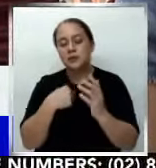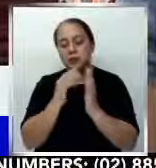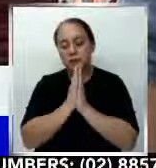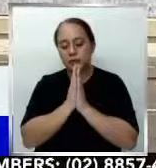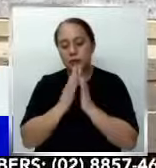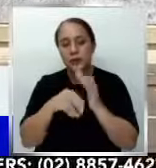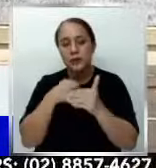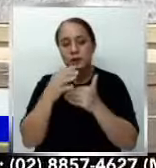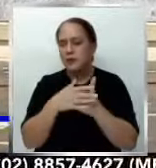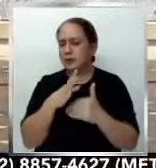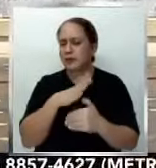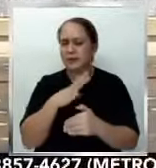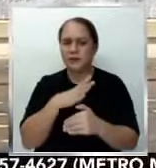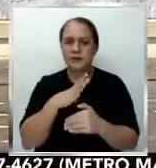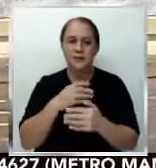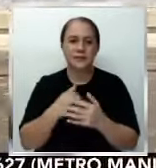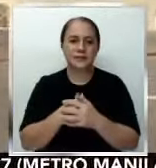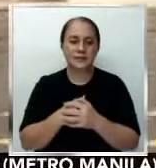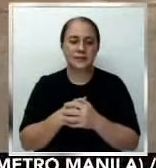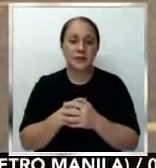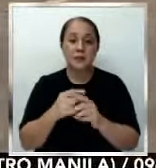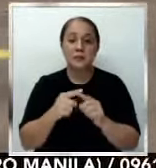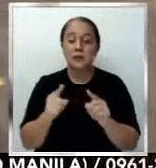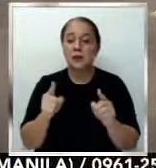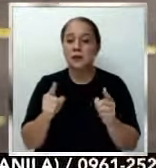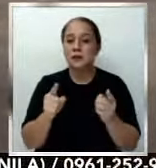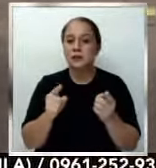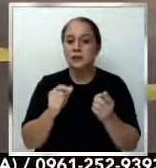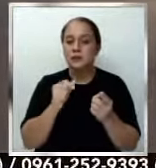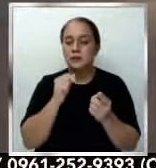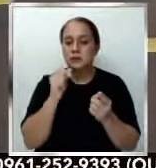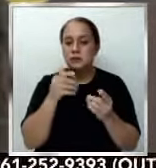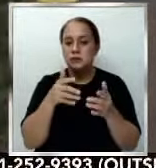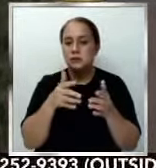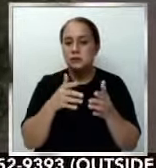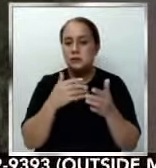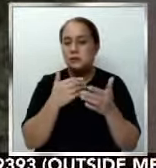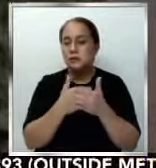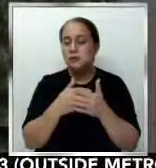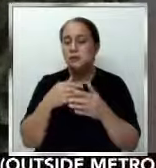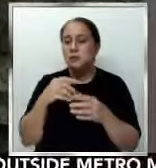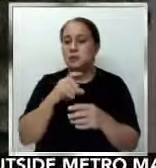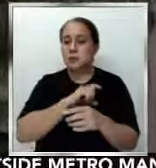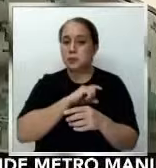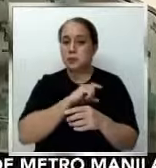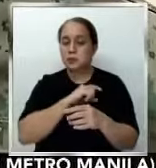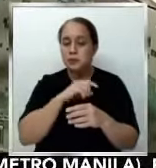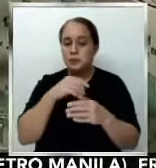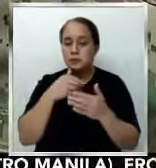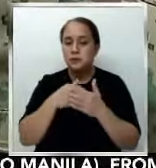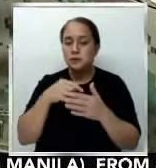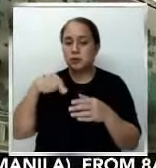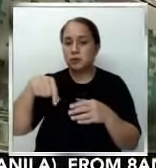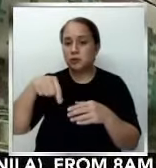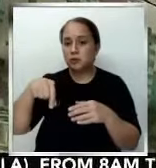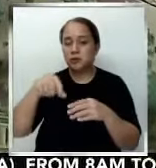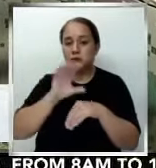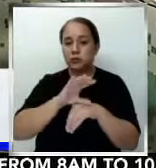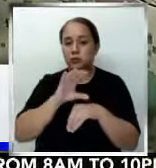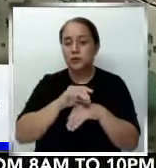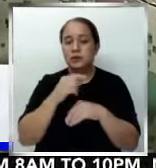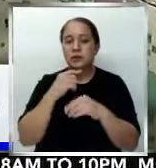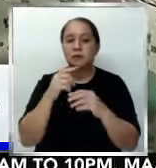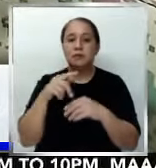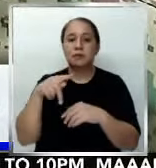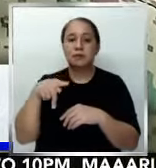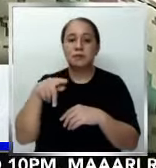na po yun. Pero hindi na palalapitin ng PNP ang mga deboto sa paligid ng Quiapo Church. Sabi ni Plaza Miranda Station